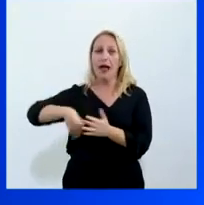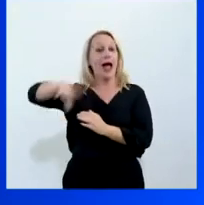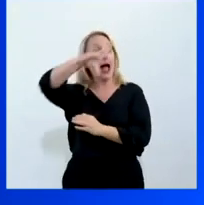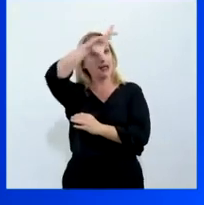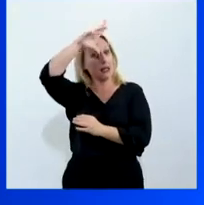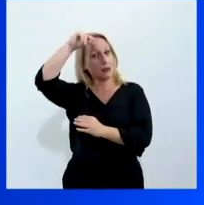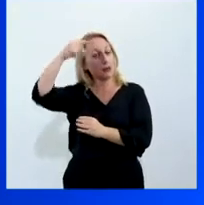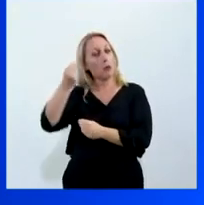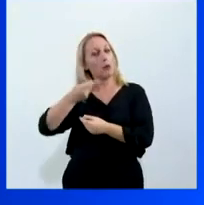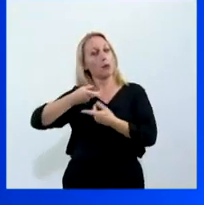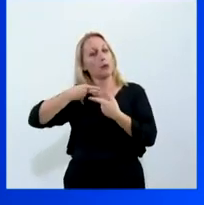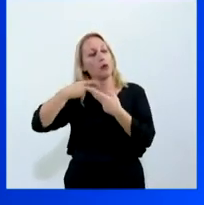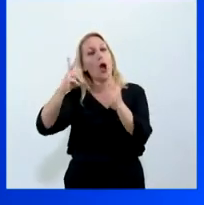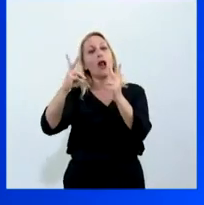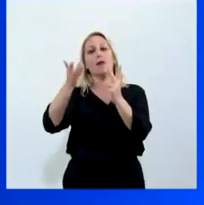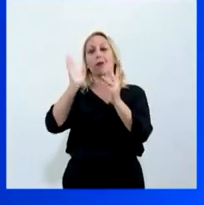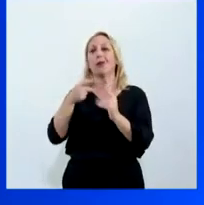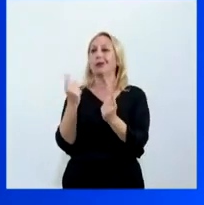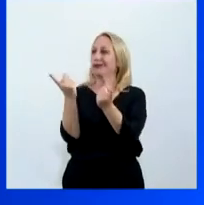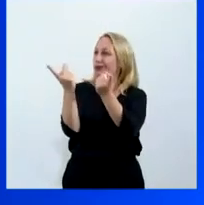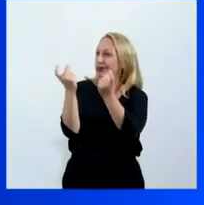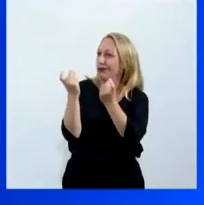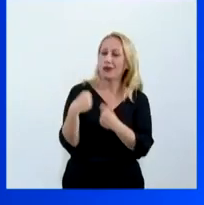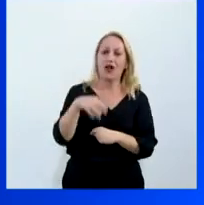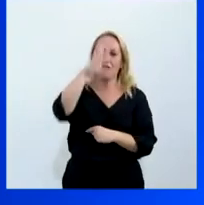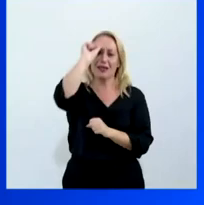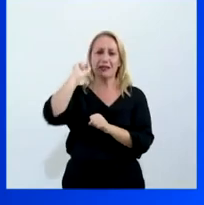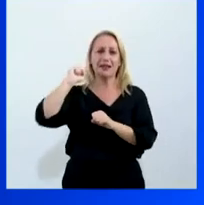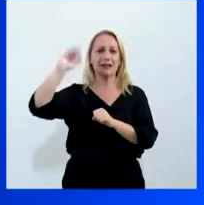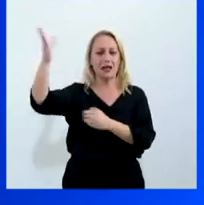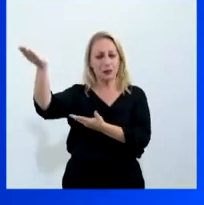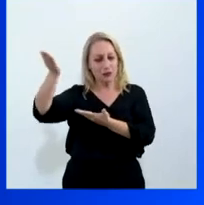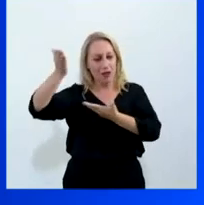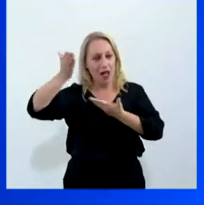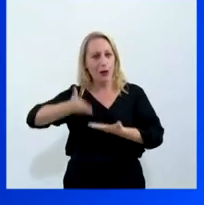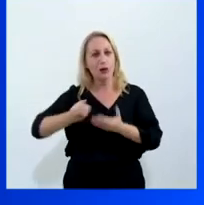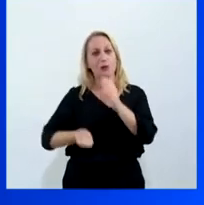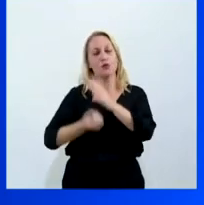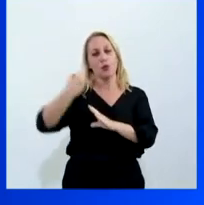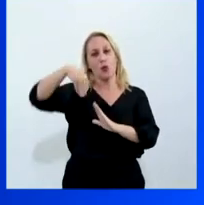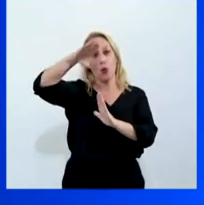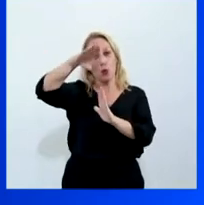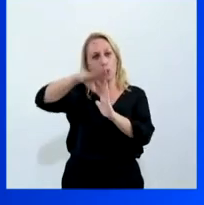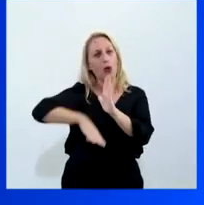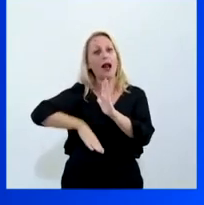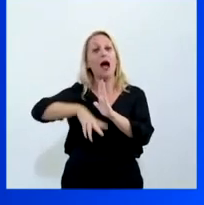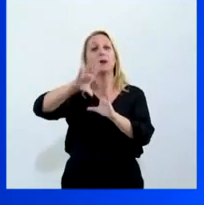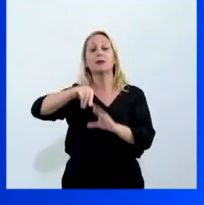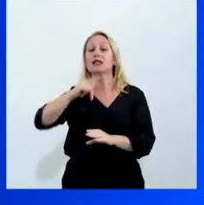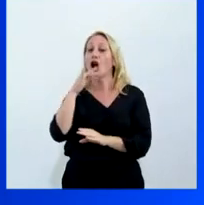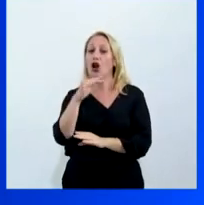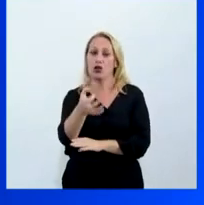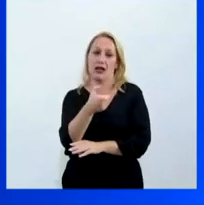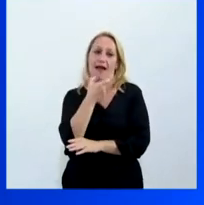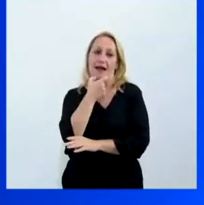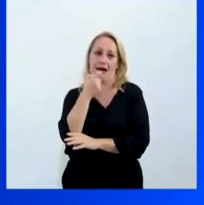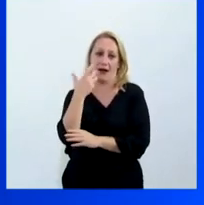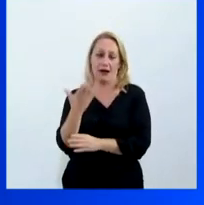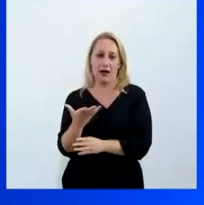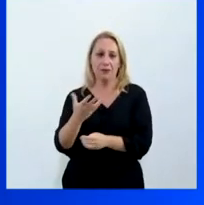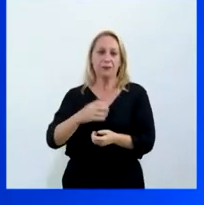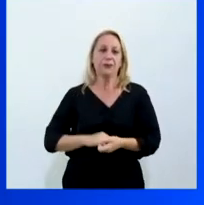πιο απελευθερωμένα να μπορούν να προσελκύουν και φοιτητές από το εξωτερικό μέσα από καινούρια αγγλόφωνα